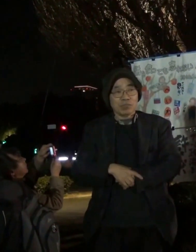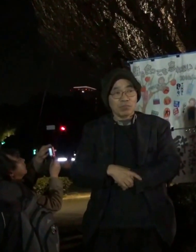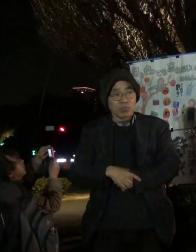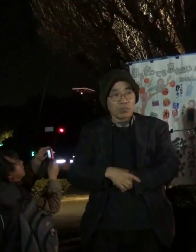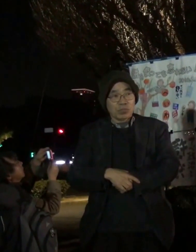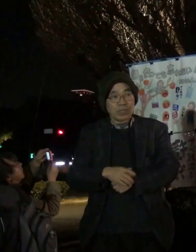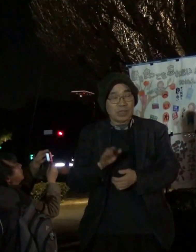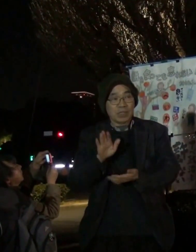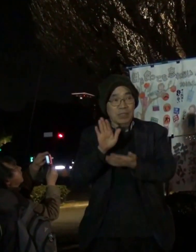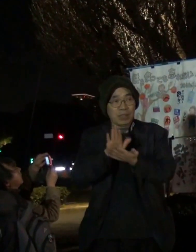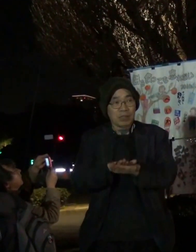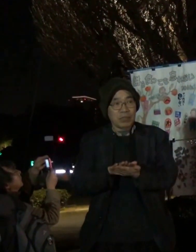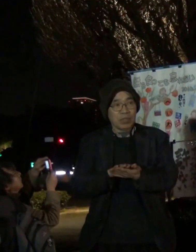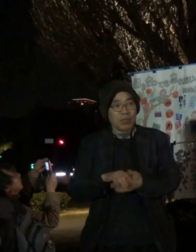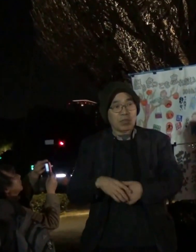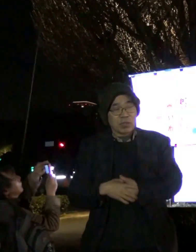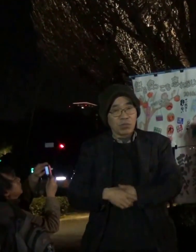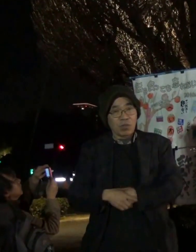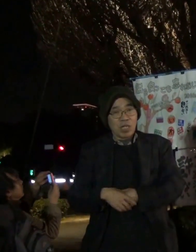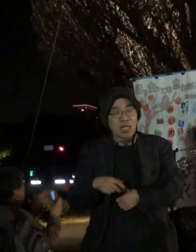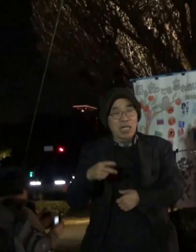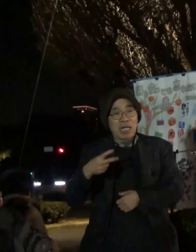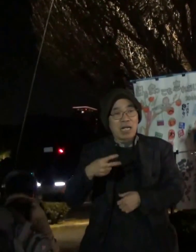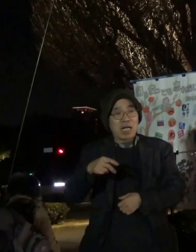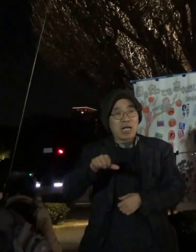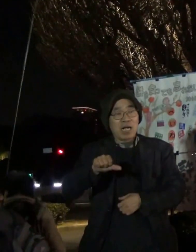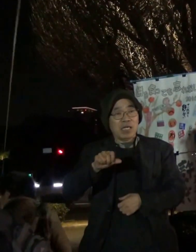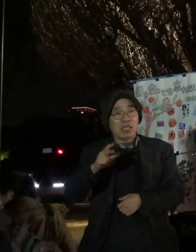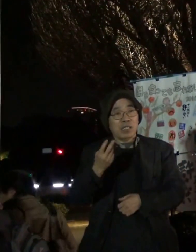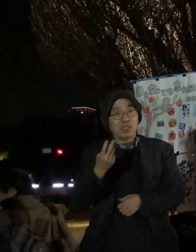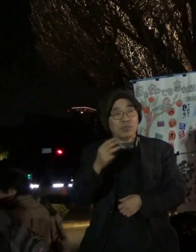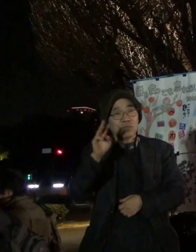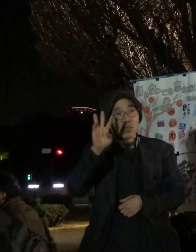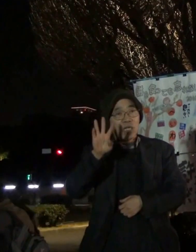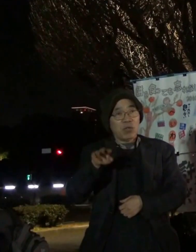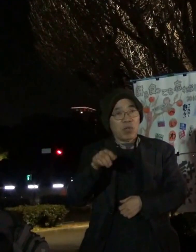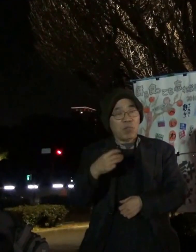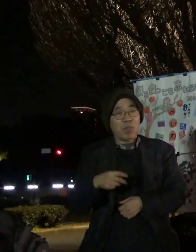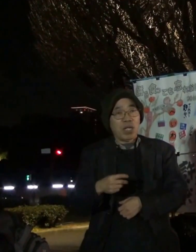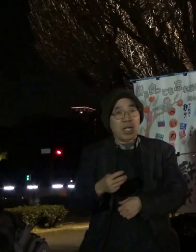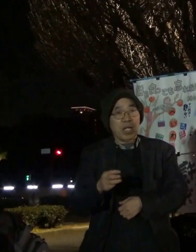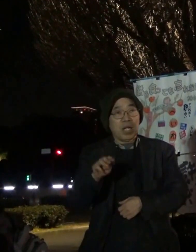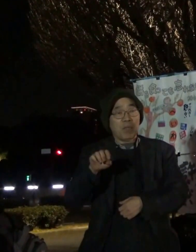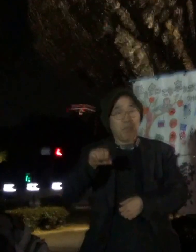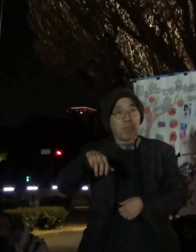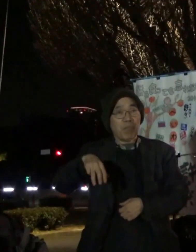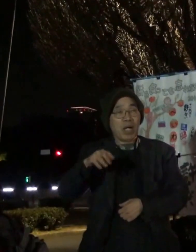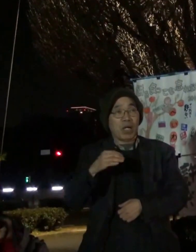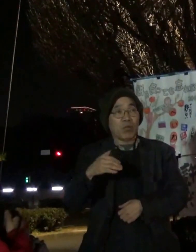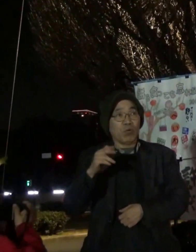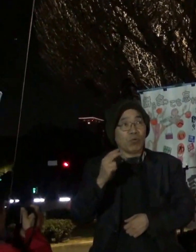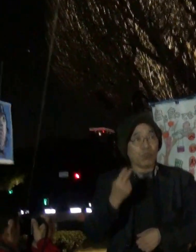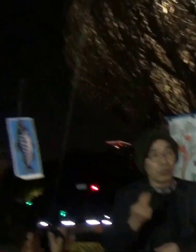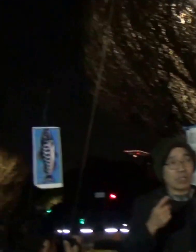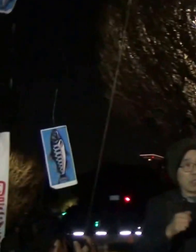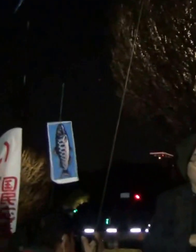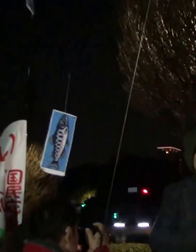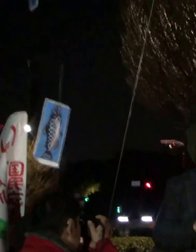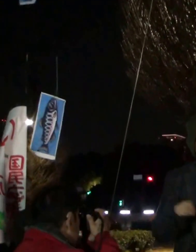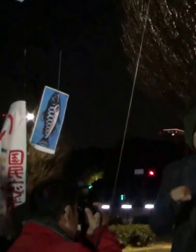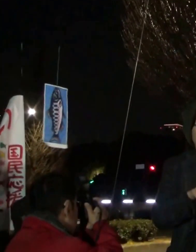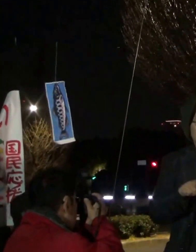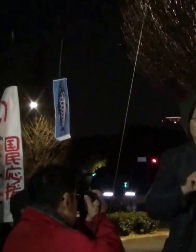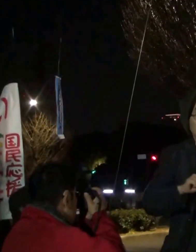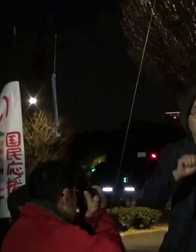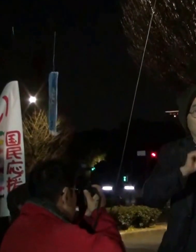くなったんですけども、あゆかわ誠さんと夫婦で、反原発運動の市民運動とか参加してたらしいですね。あと支